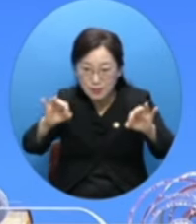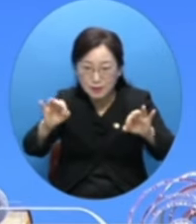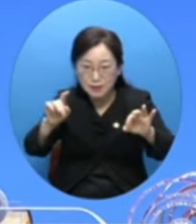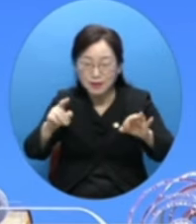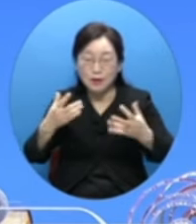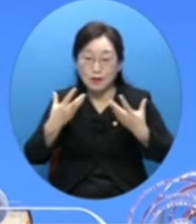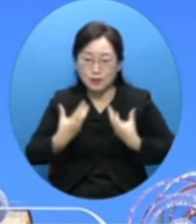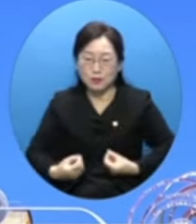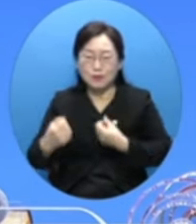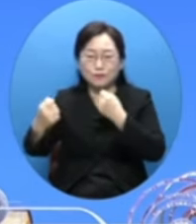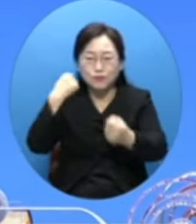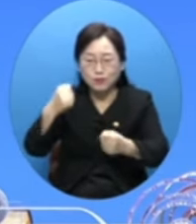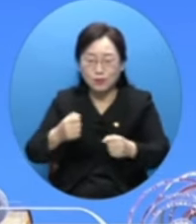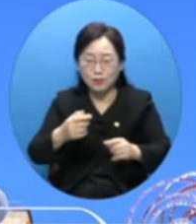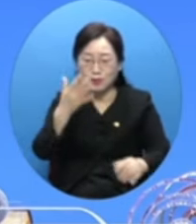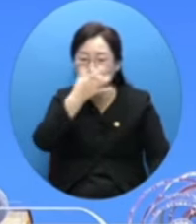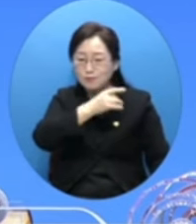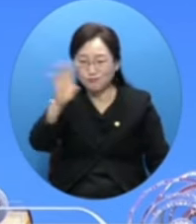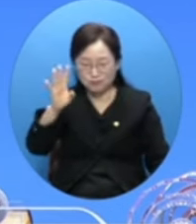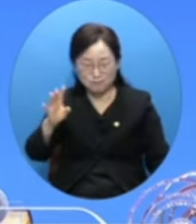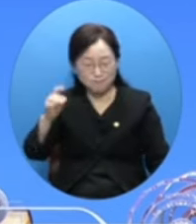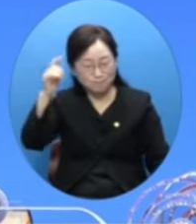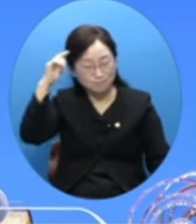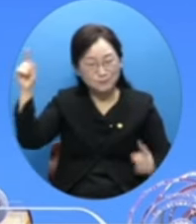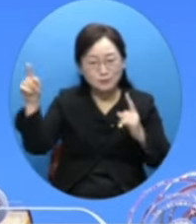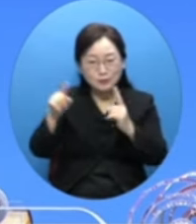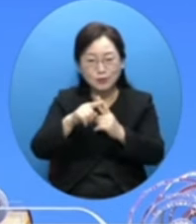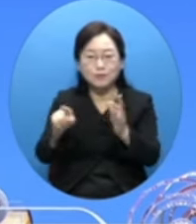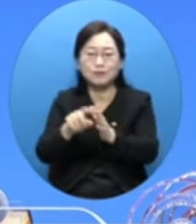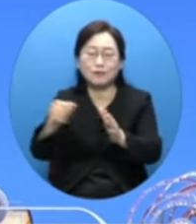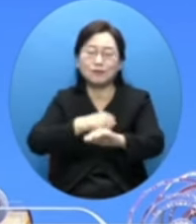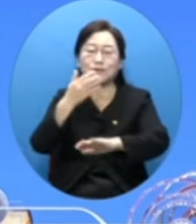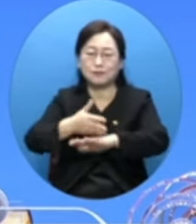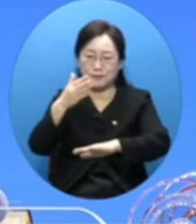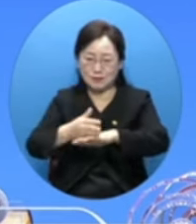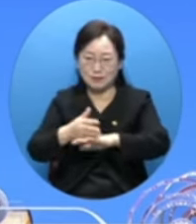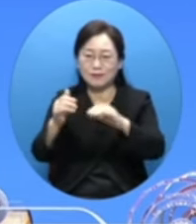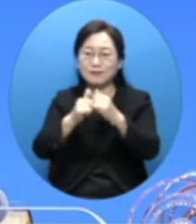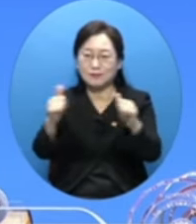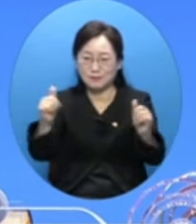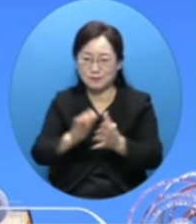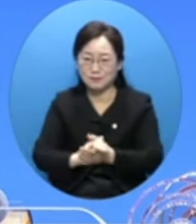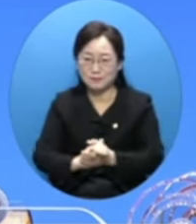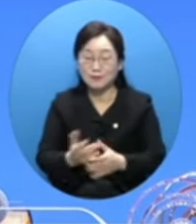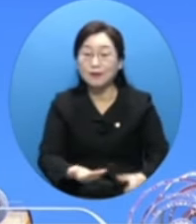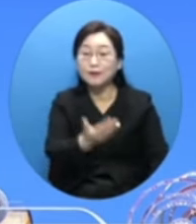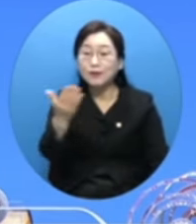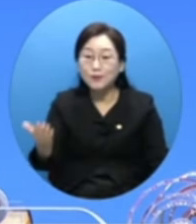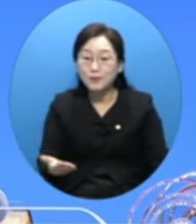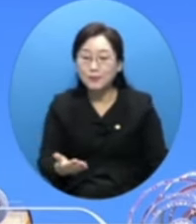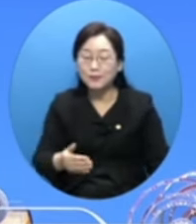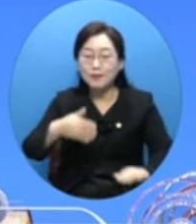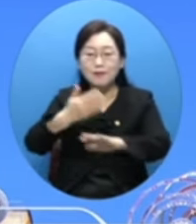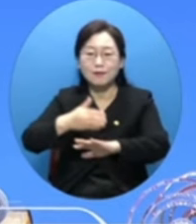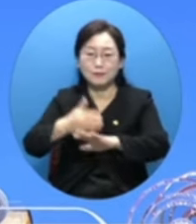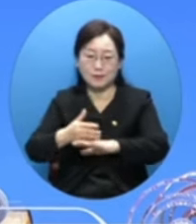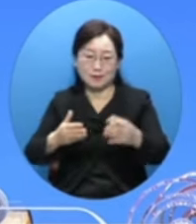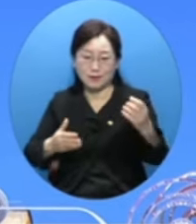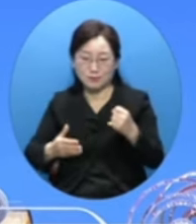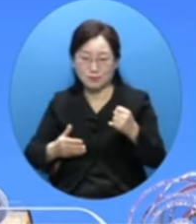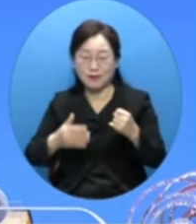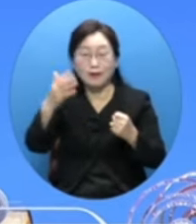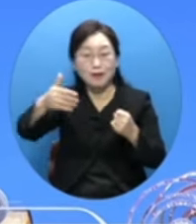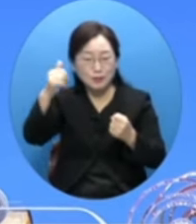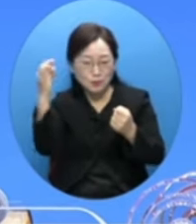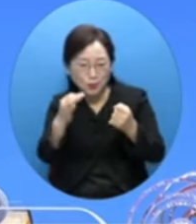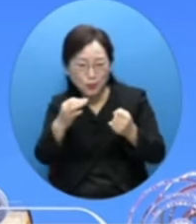속에서도 절대적인 믿음으로 감사의 삶을 사는 사람들입니다. 여러분 어떤 감사의 삶을 살 때 하나님의